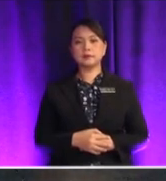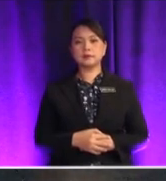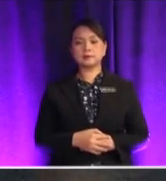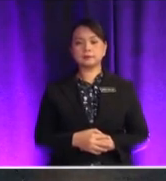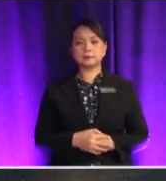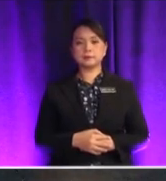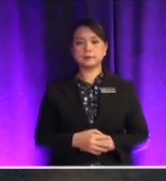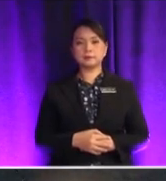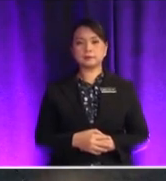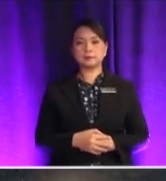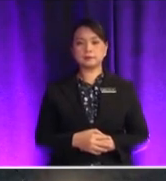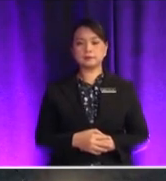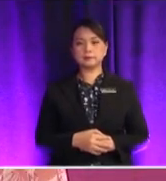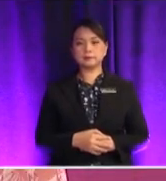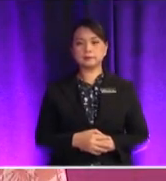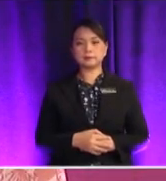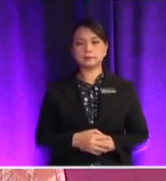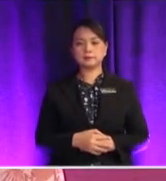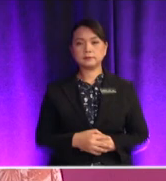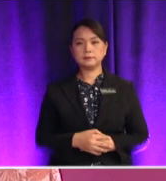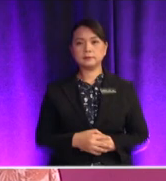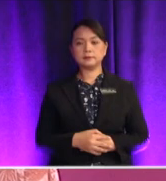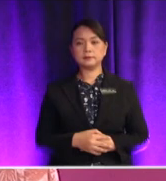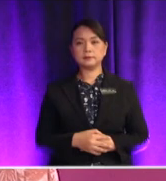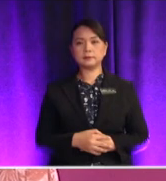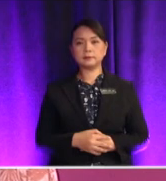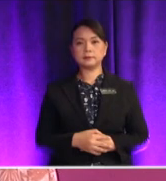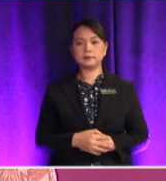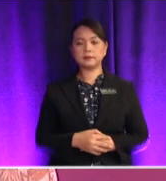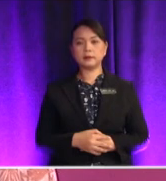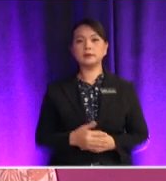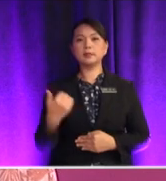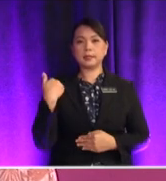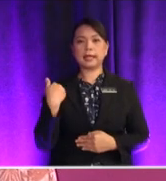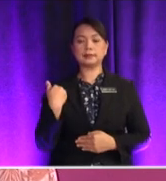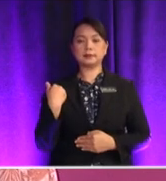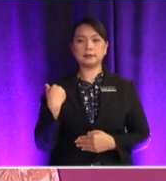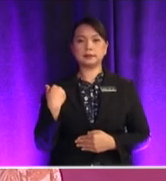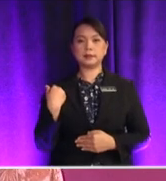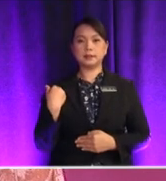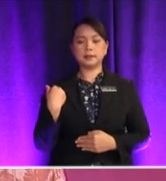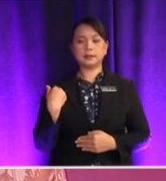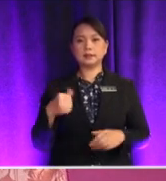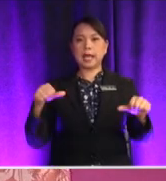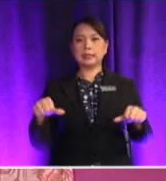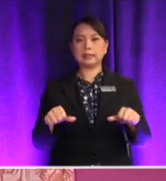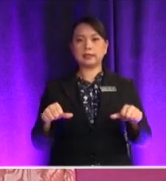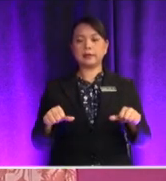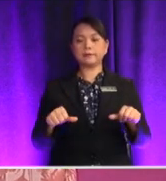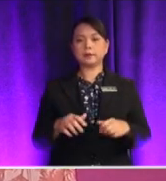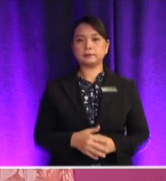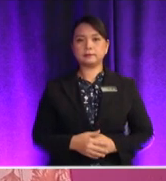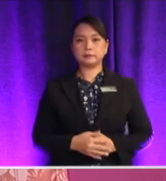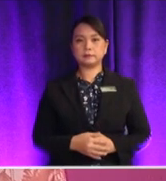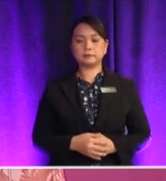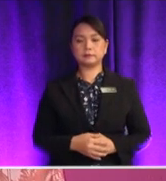kita teruskan. Kita akan mainkan peranan dekat sini, aktiviti. Oh, wow. Nampak eh, istimewanya kat sini. Muka dah bersedia